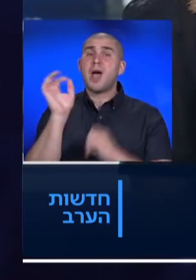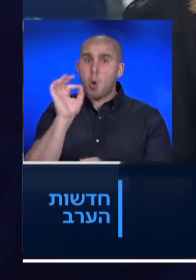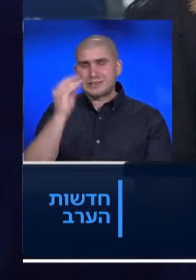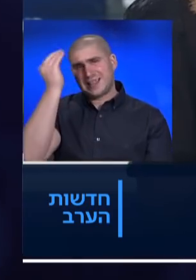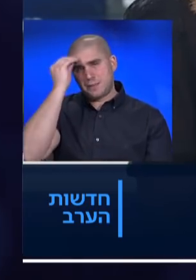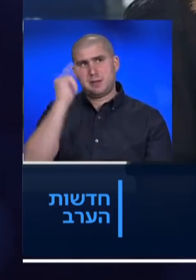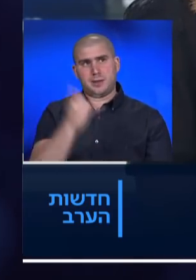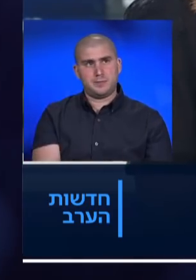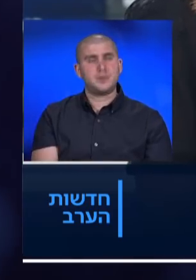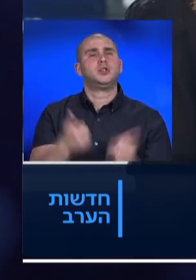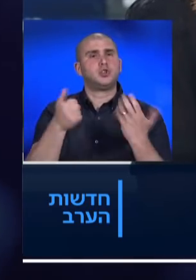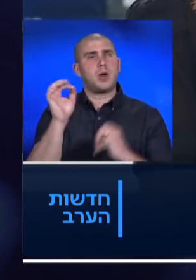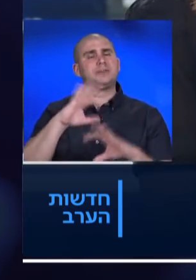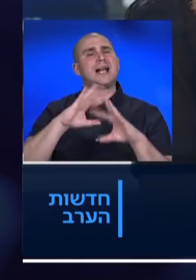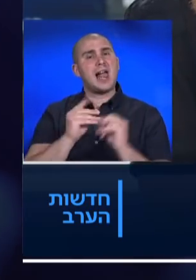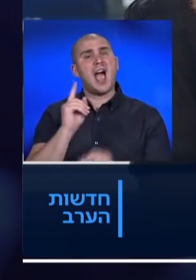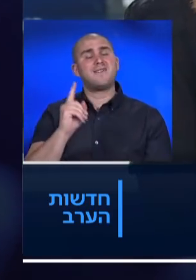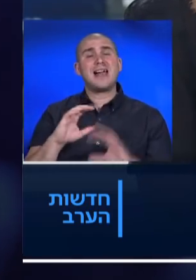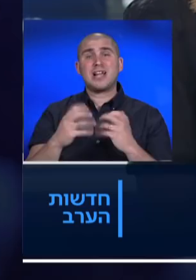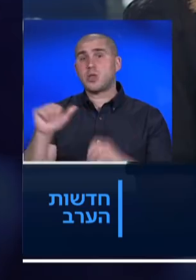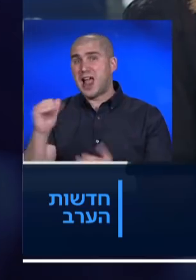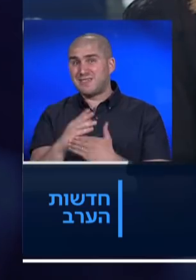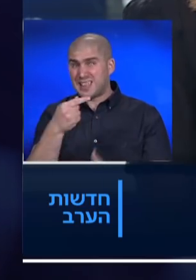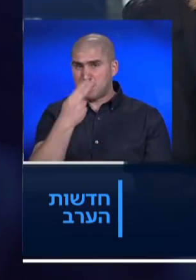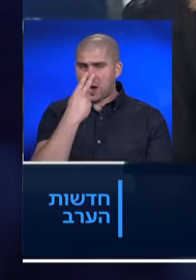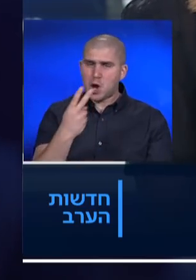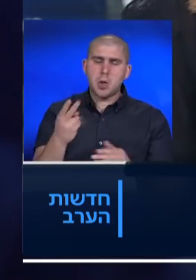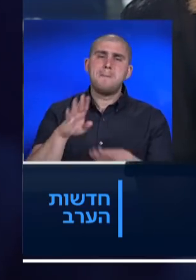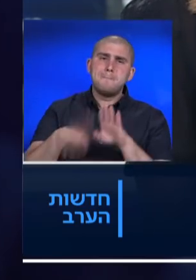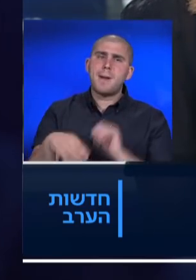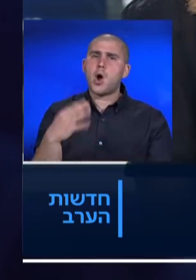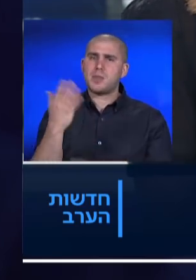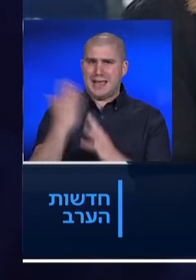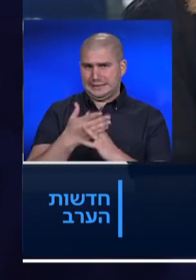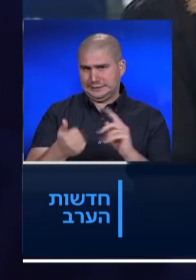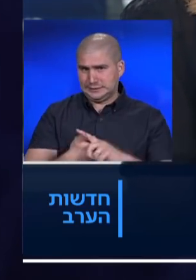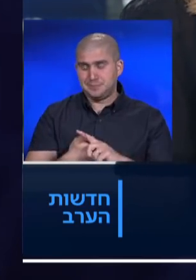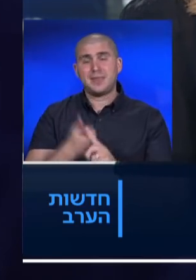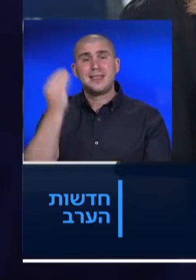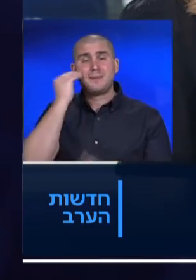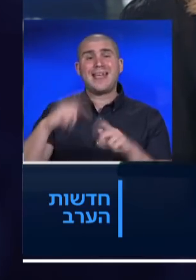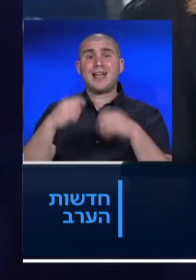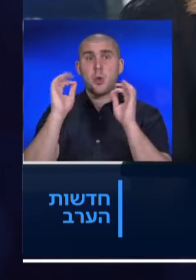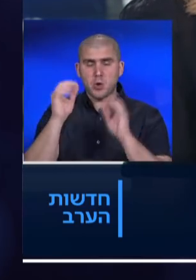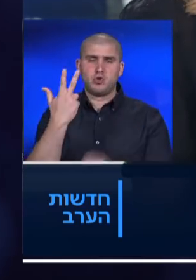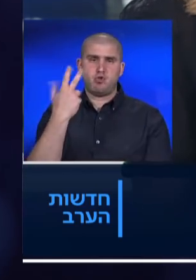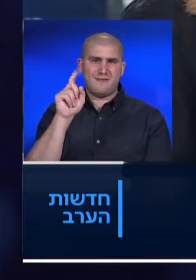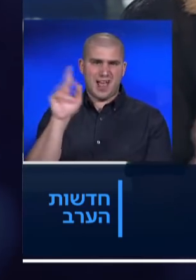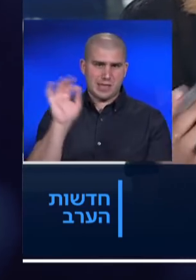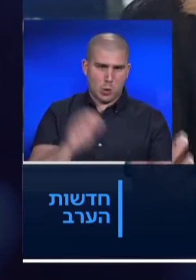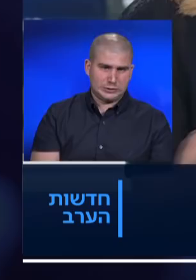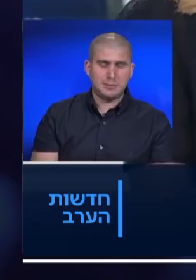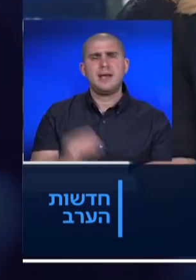60% כללי, אבל כיתות א' עד ג' ראינו שהם פחות מ-50%, תלמידי החינוך המיוחד 31%, כיתות י' א' י'